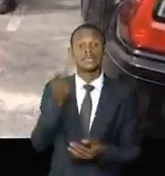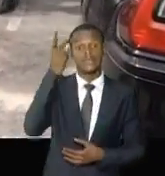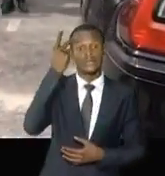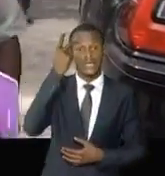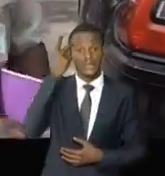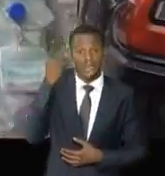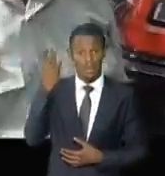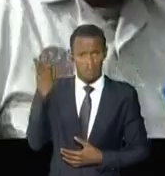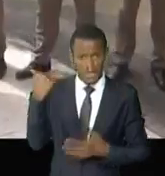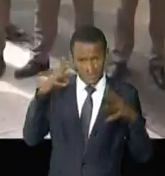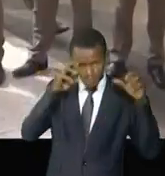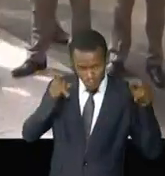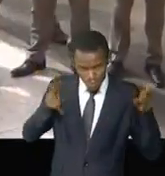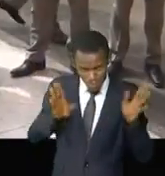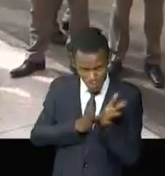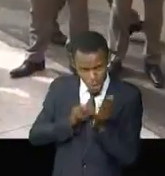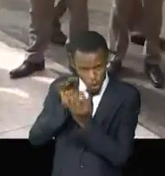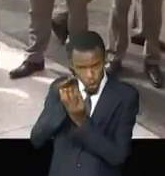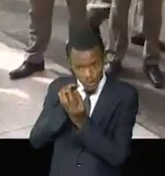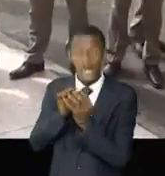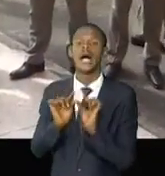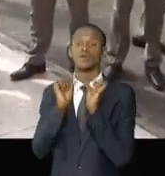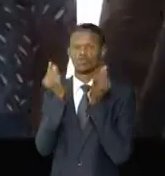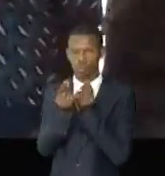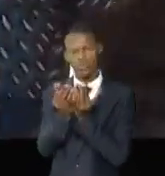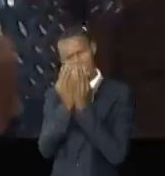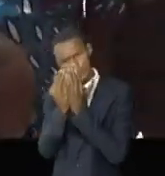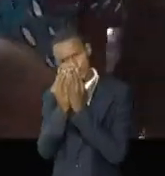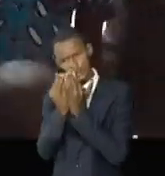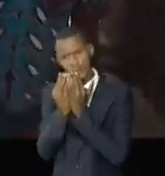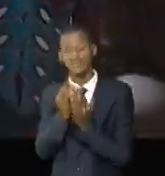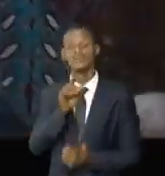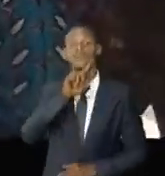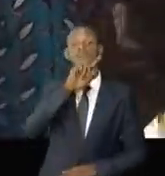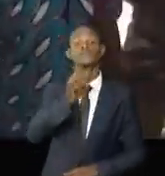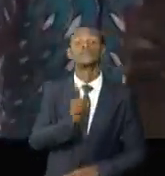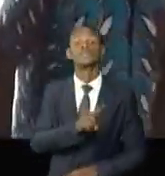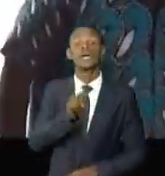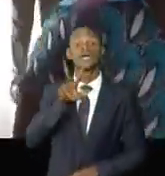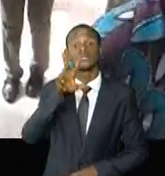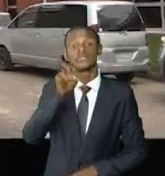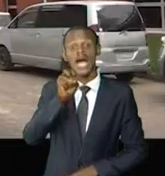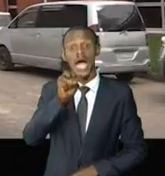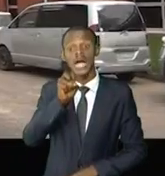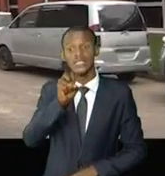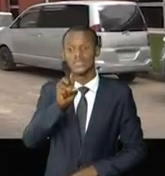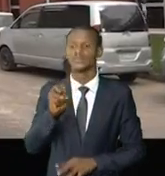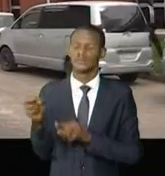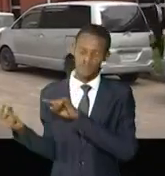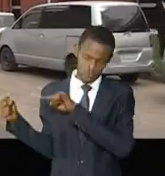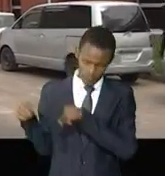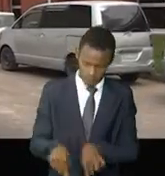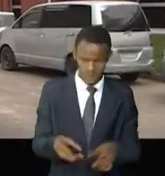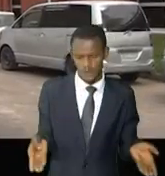officiers congolais, une trentaine au total, stagiaires à l'école de guerre du groupement des écoles supérieures militaires, a été à